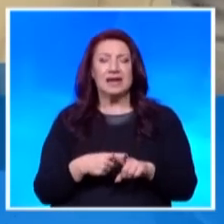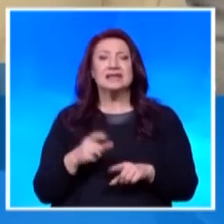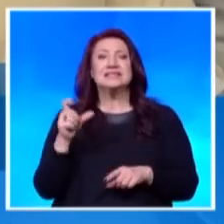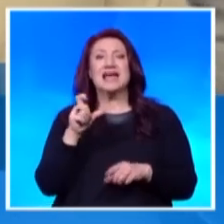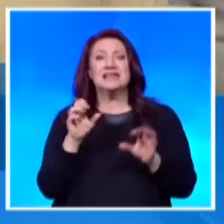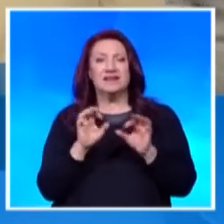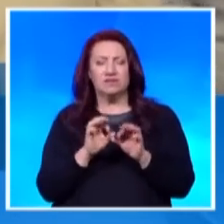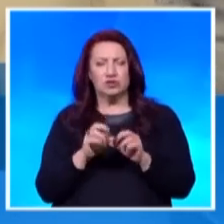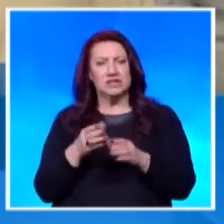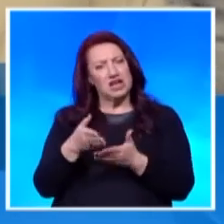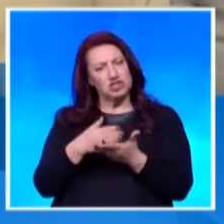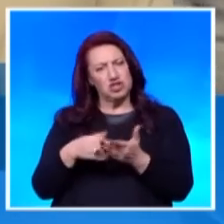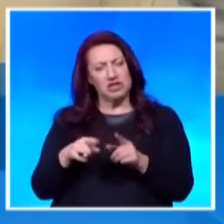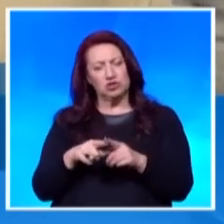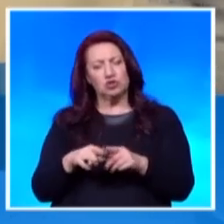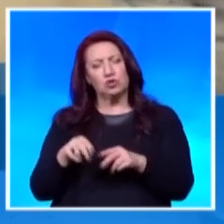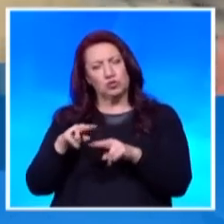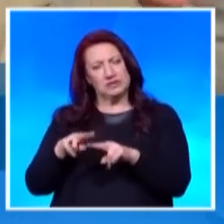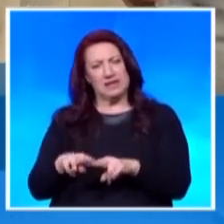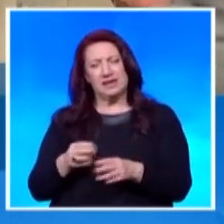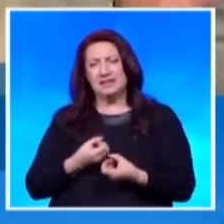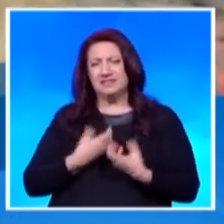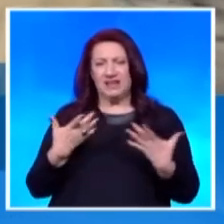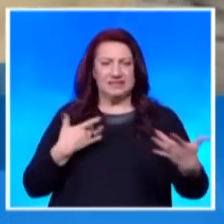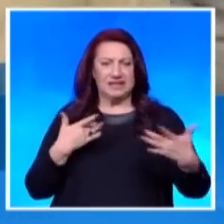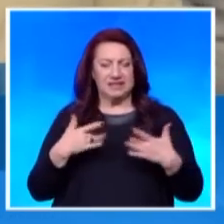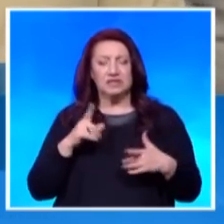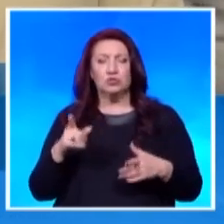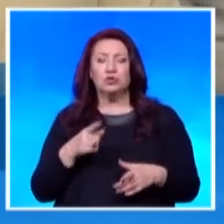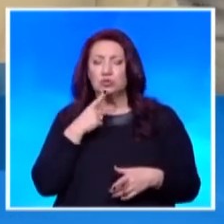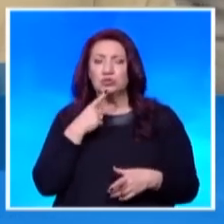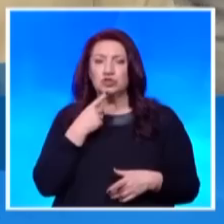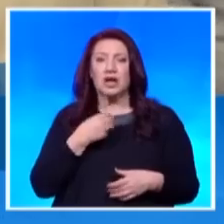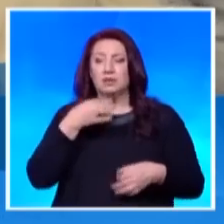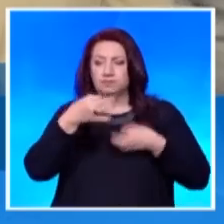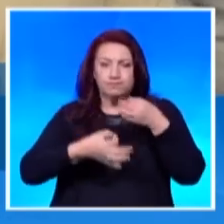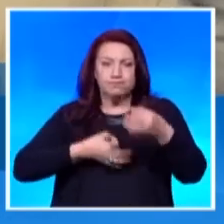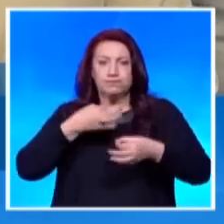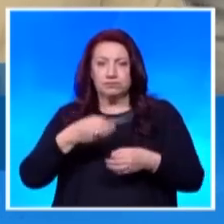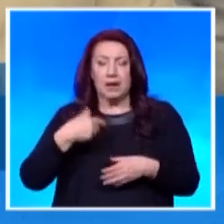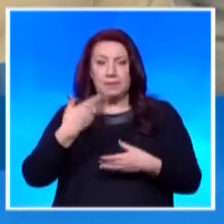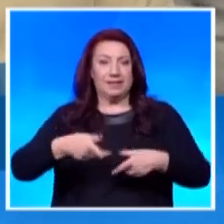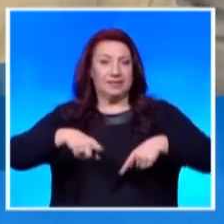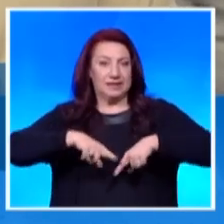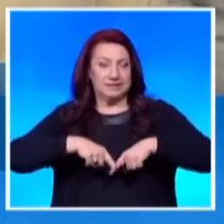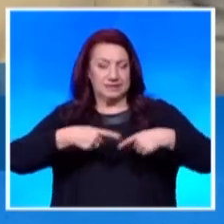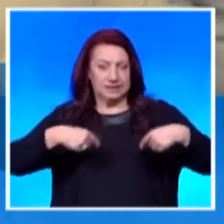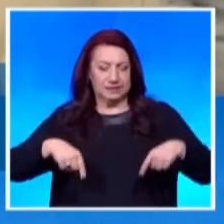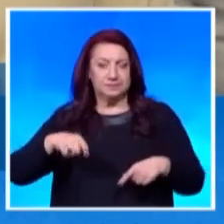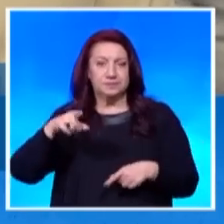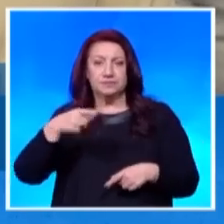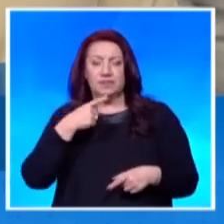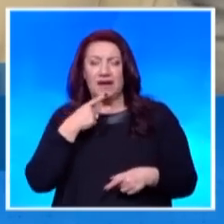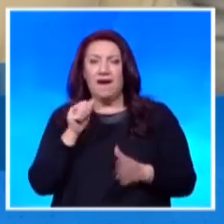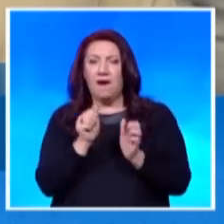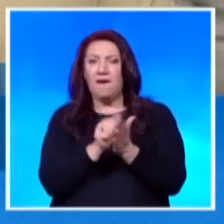останалите звезди, които се очаква да дадат показания тук, в Кралският съд в Лондон. Групата твърди, че вестникът е наймал частни